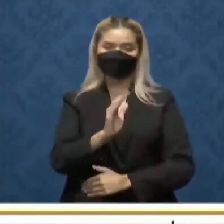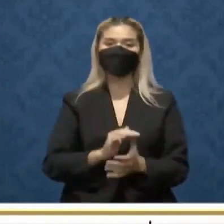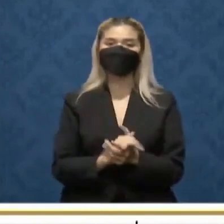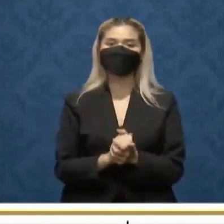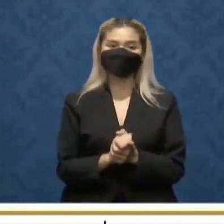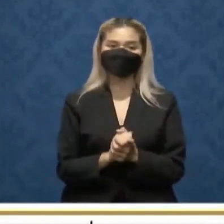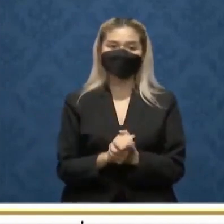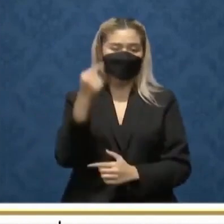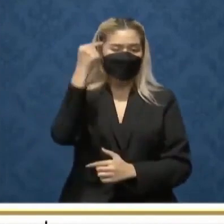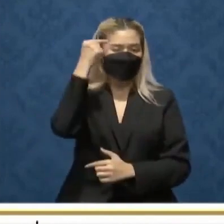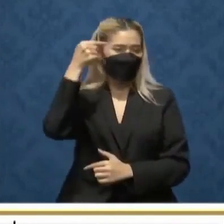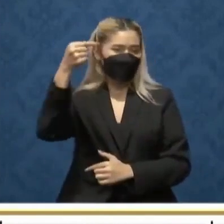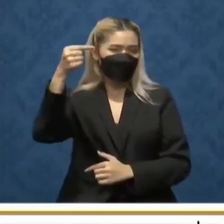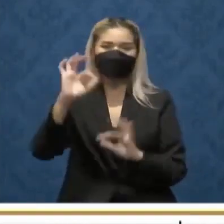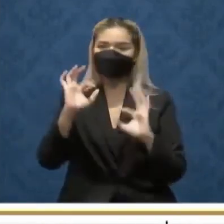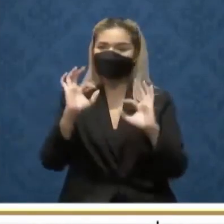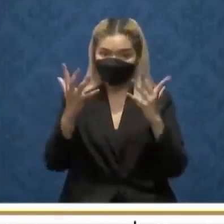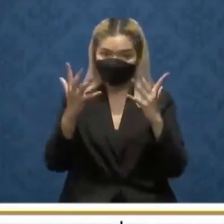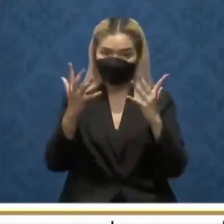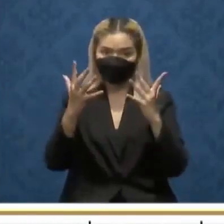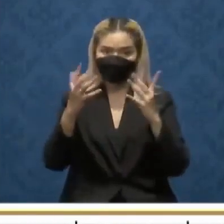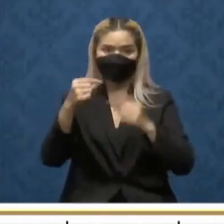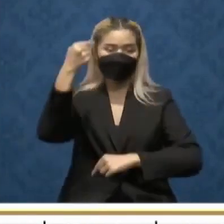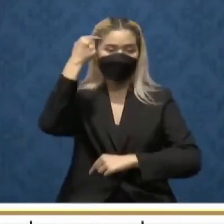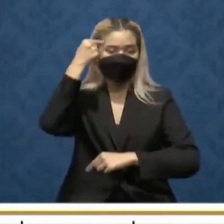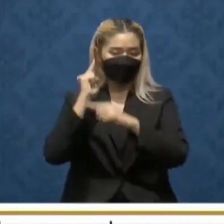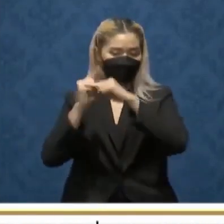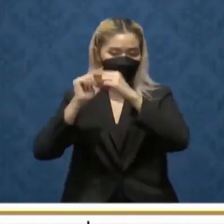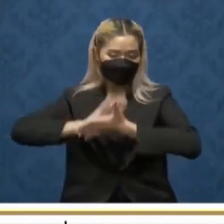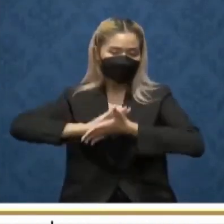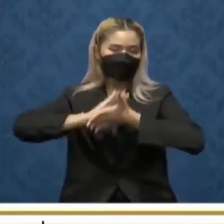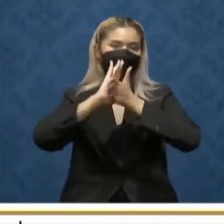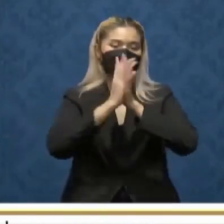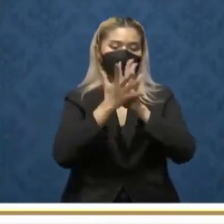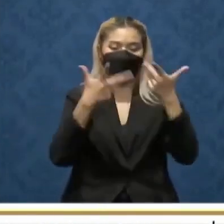และจะทำทุกวิถีทางที่จะทำให้กระบวนการนิติบัญญัติของเรานั้น